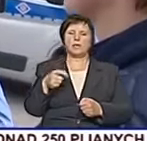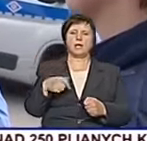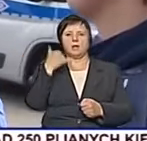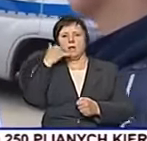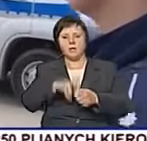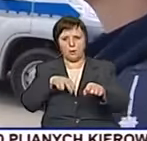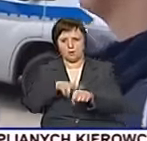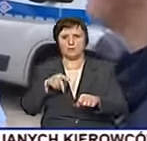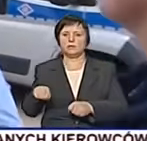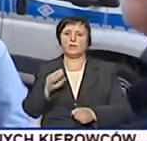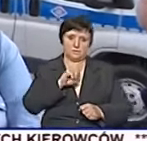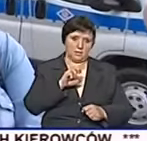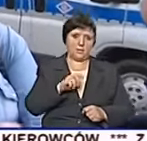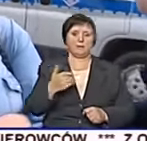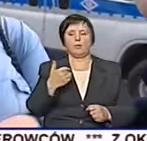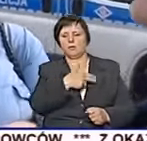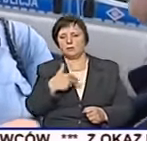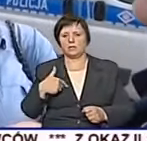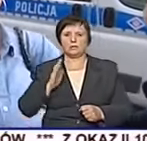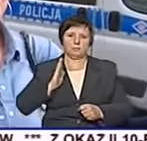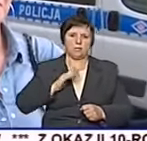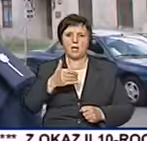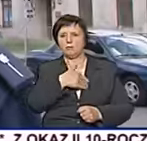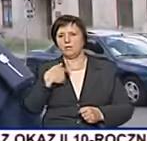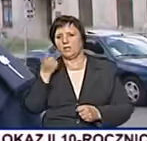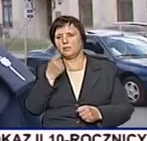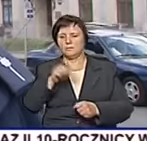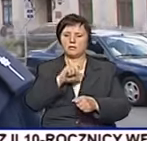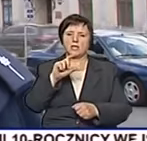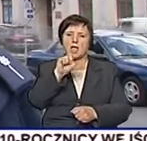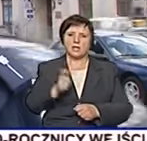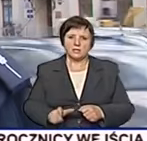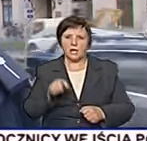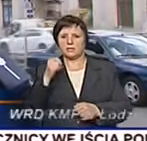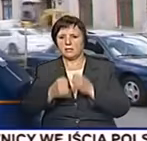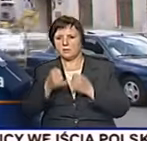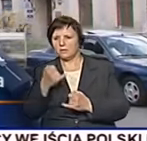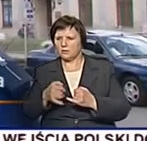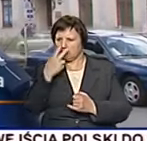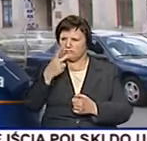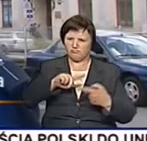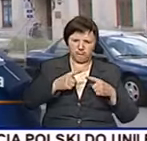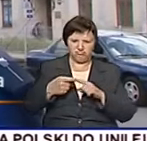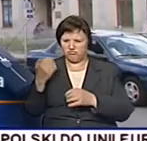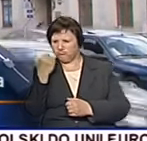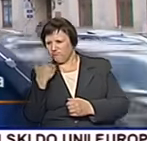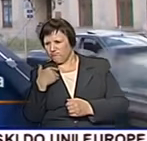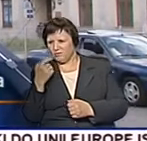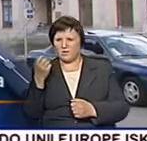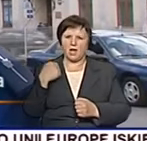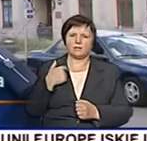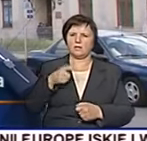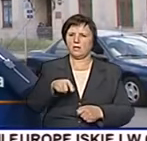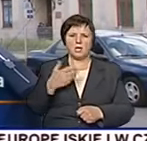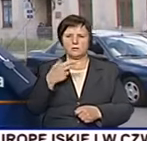bezpieczeństwo jest zagrożone na drodze. Teraz jesteśmy w trasie, bo z Gdańska idziemy. Jeśli widzimy kierowcę, którego styl jazdy wskazuje na to, że może być w stanie po użyciu